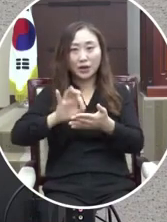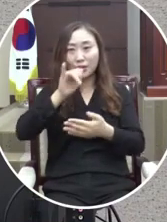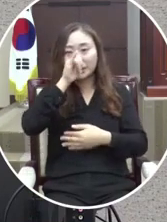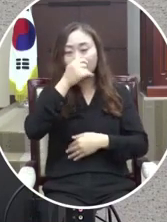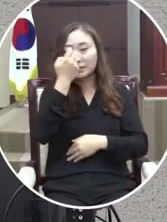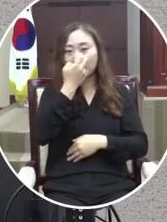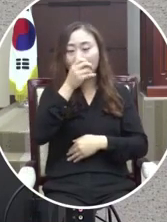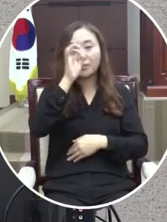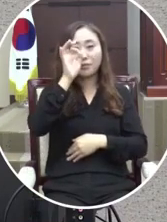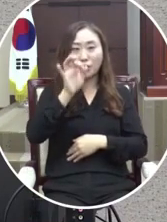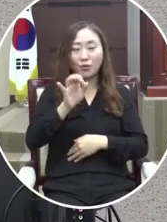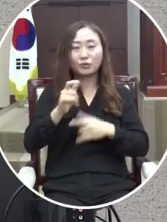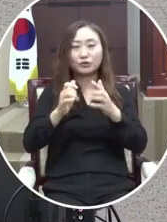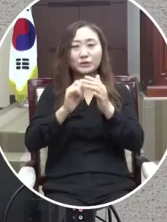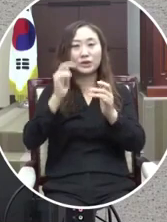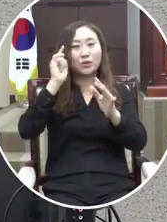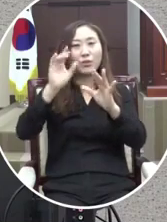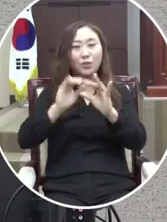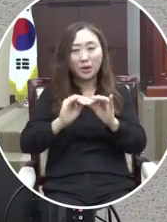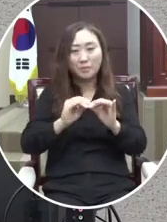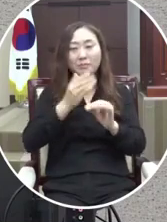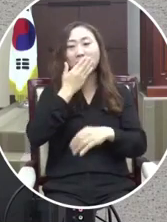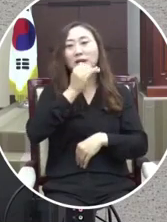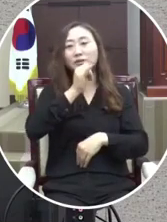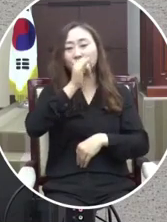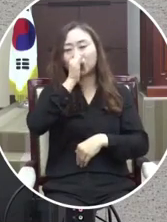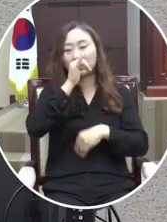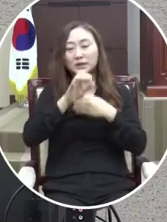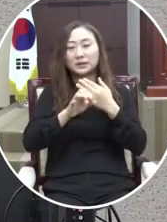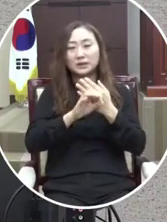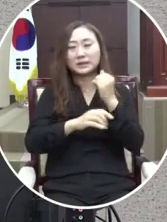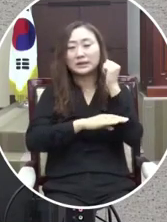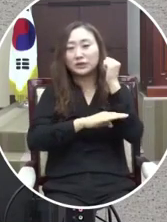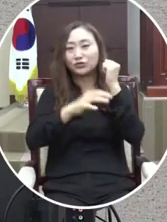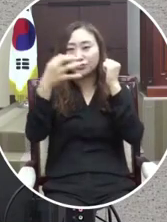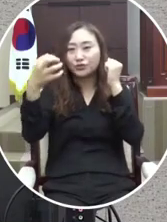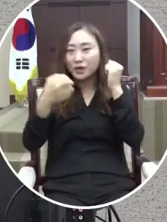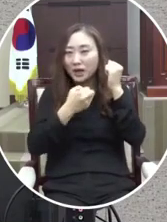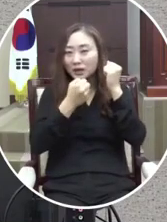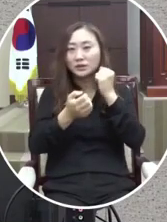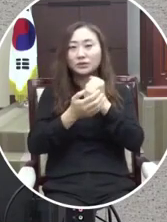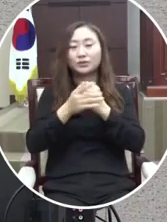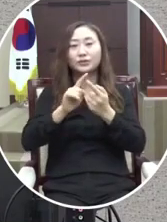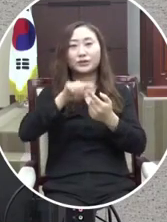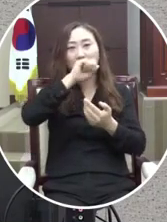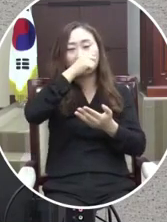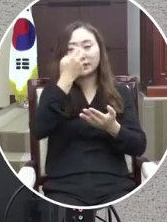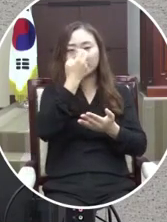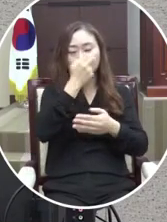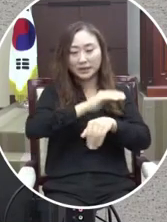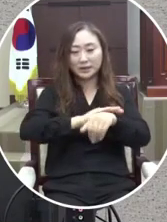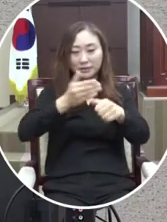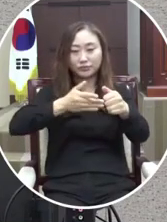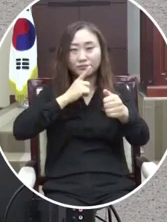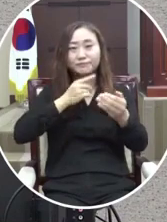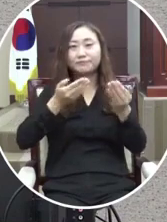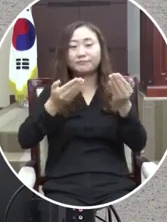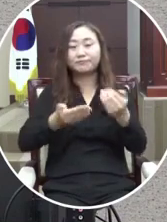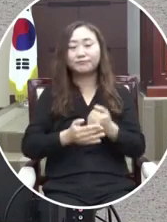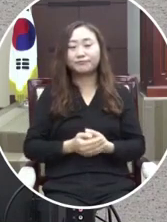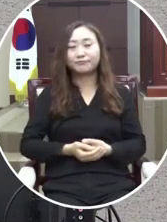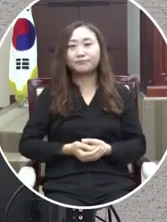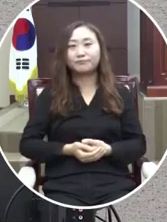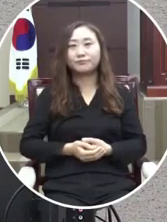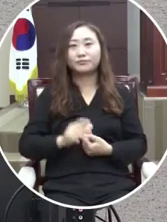점검하고 주민들이 공감할 수 있는 객관적인 근거와 기준을 바탕으로 합리적인 예산 심사를 해주시길